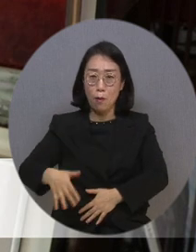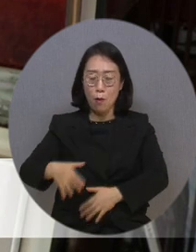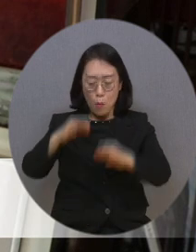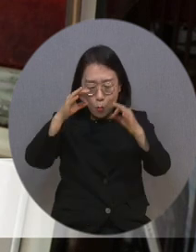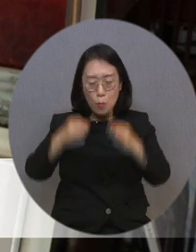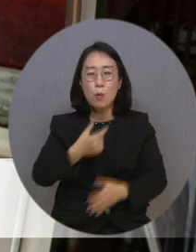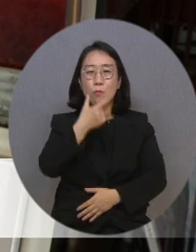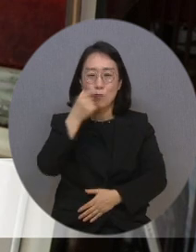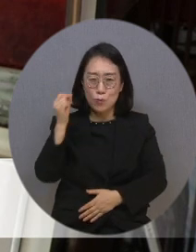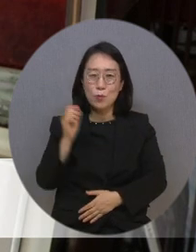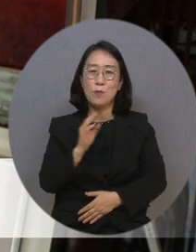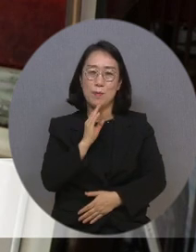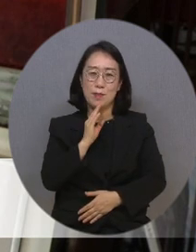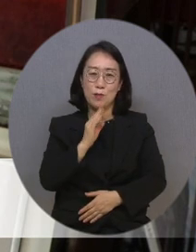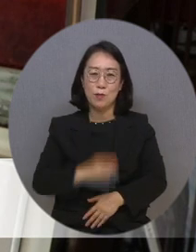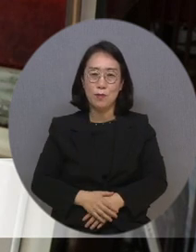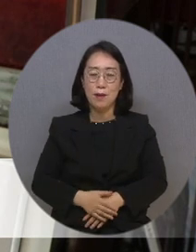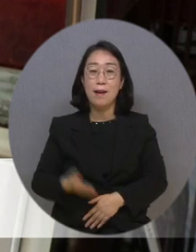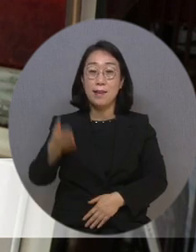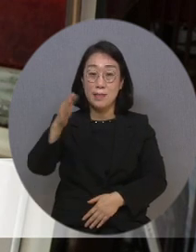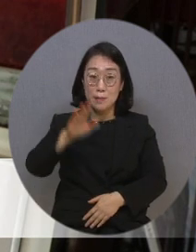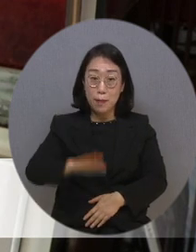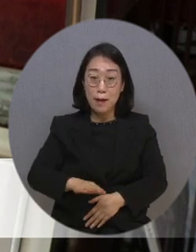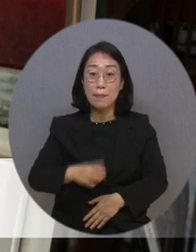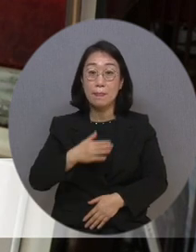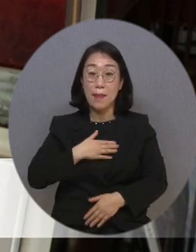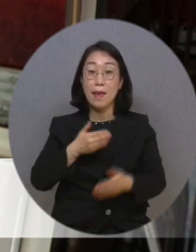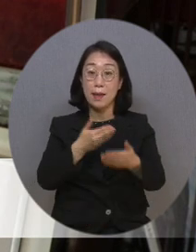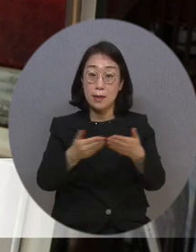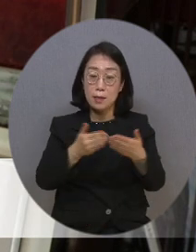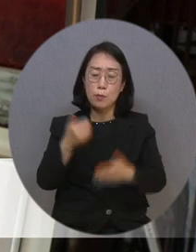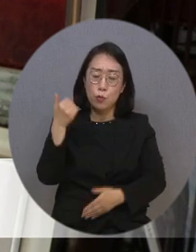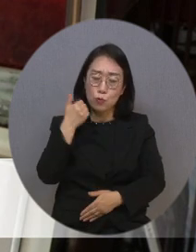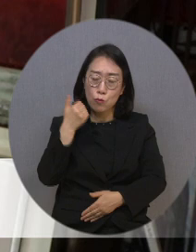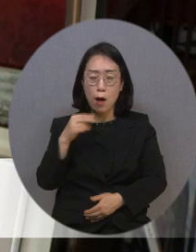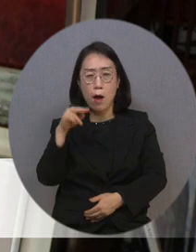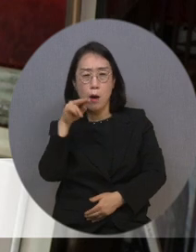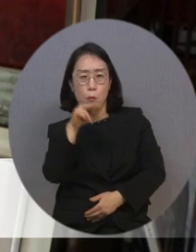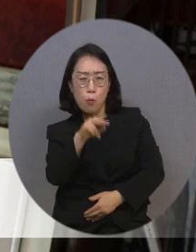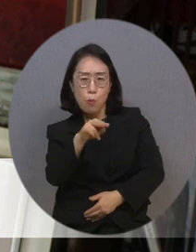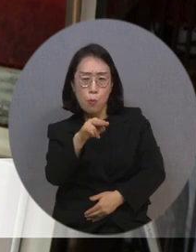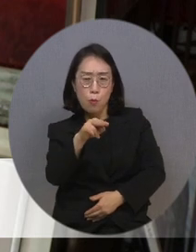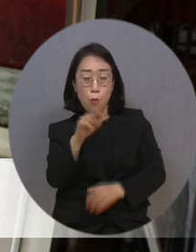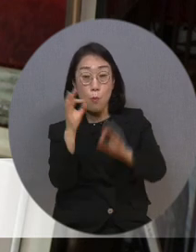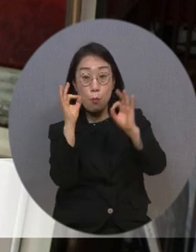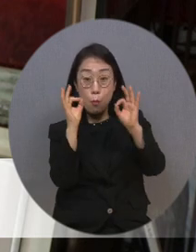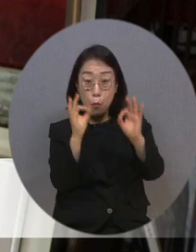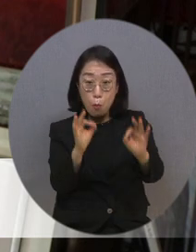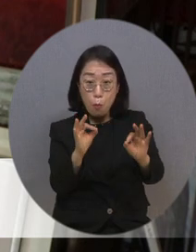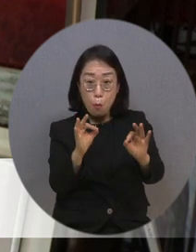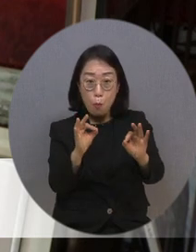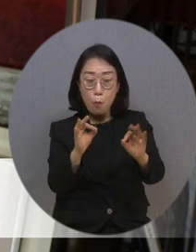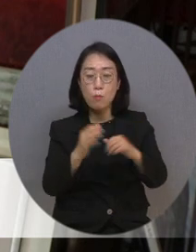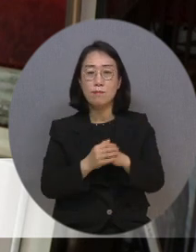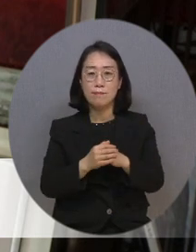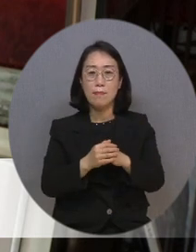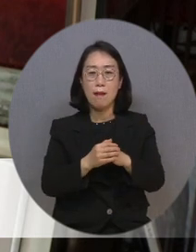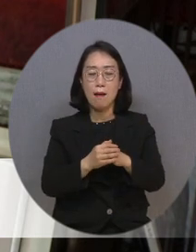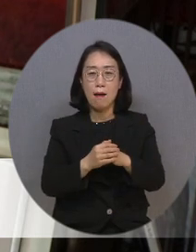미비한 점이 많을 줄 압니다 다만 저는 그 누군가가 저희 그림을 보고 당신한테